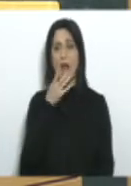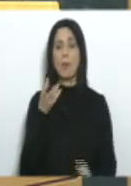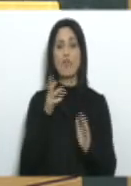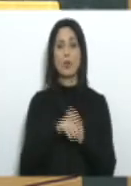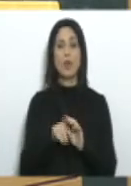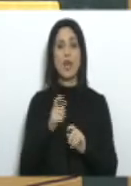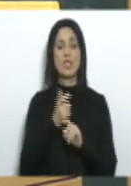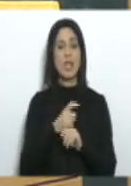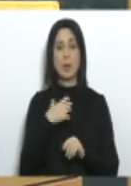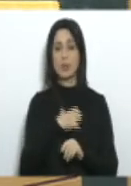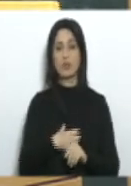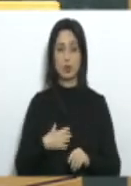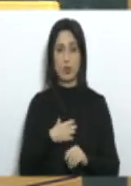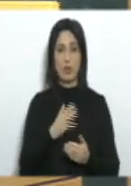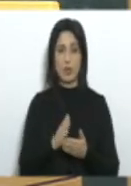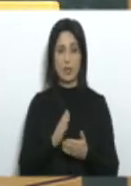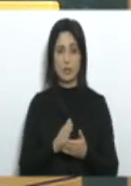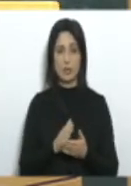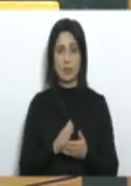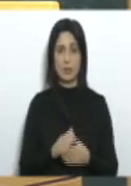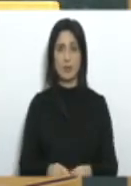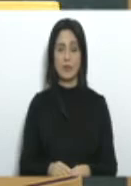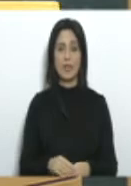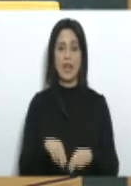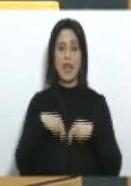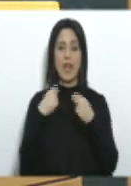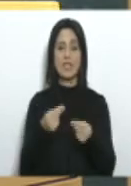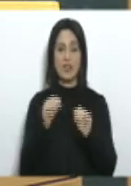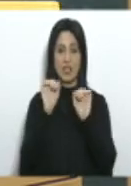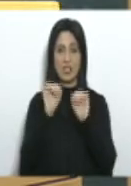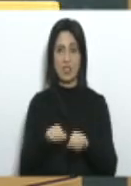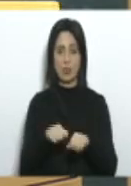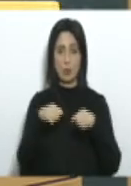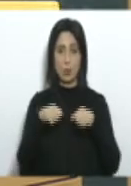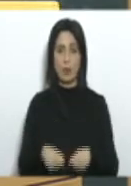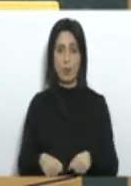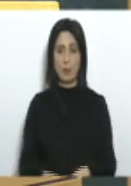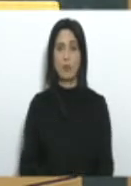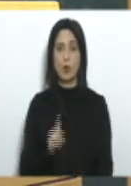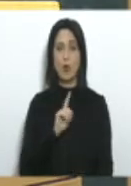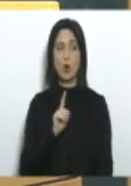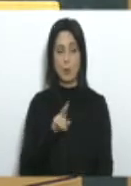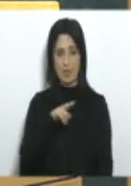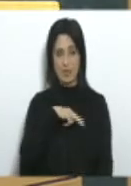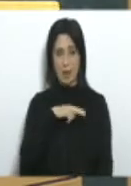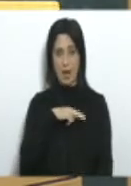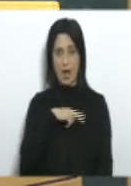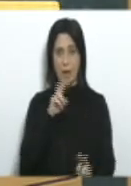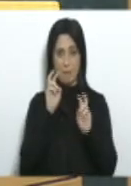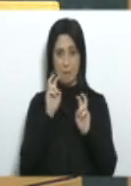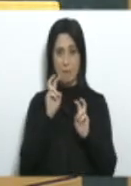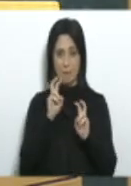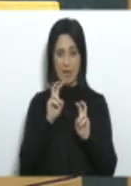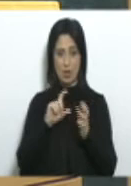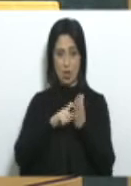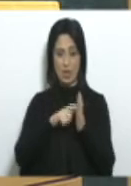რაც ძალიან მნიშვნელოვანი არის, ეძლევათ საშუალება და უფლება, რომ საპარლამენტო